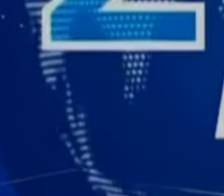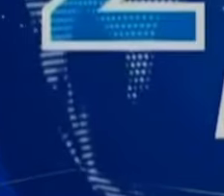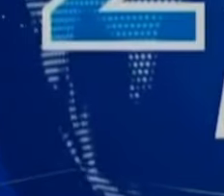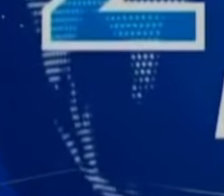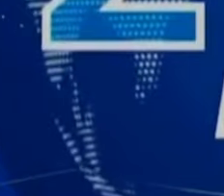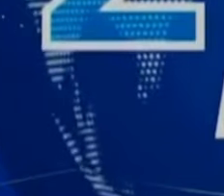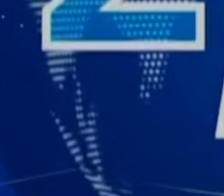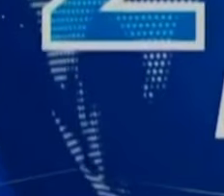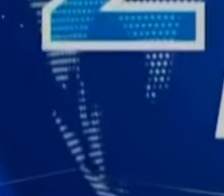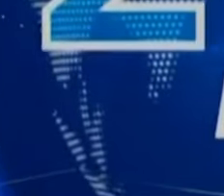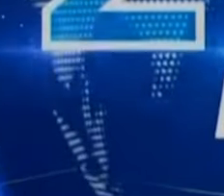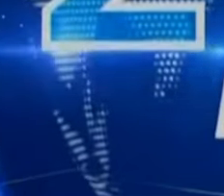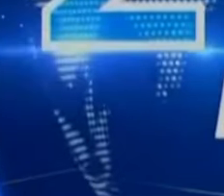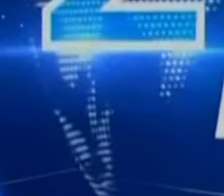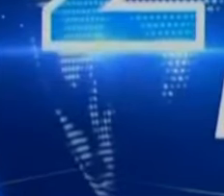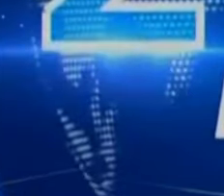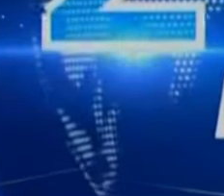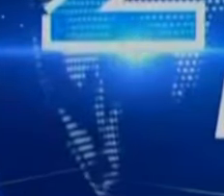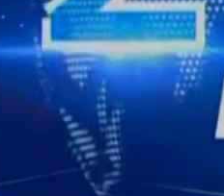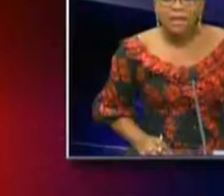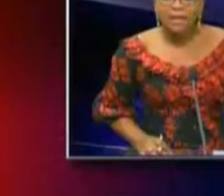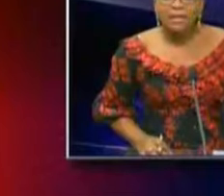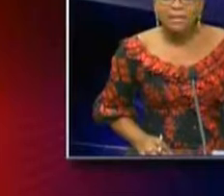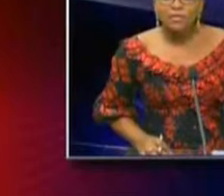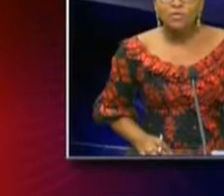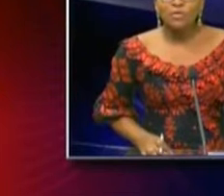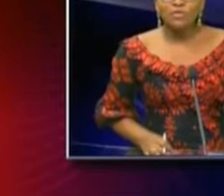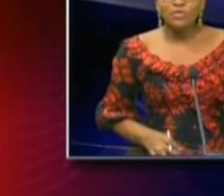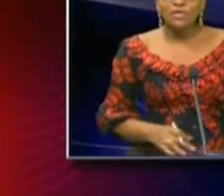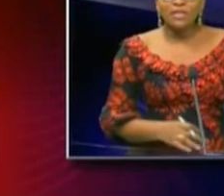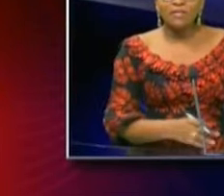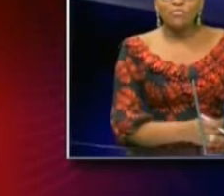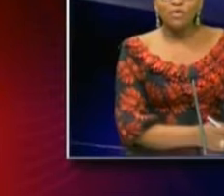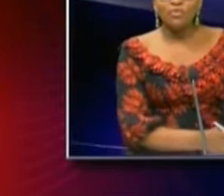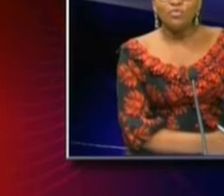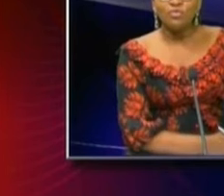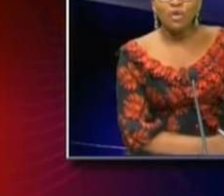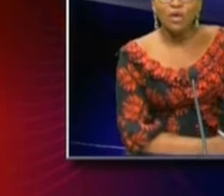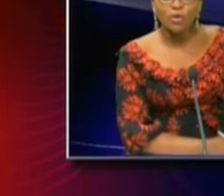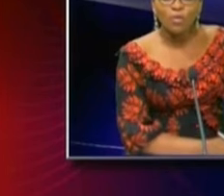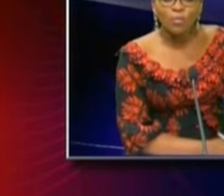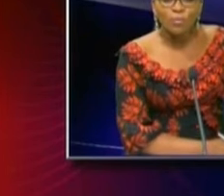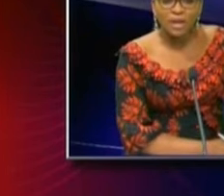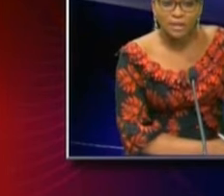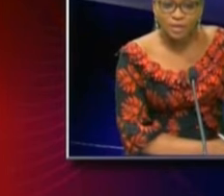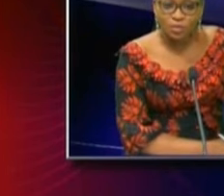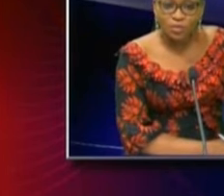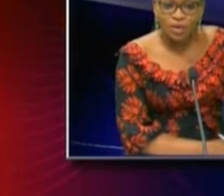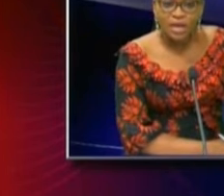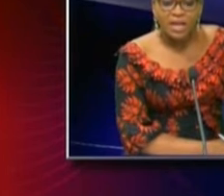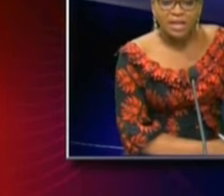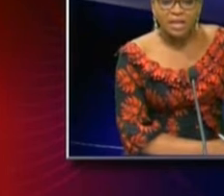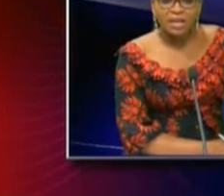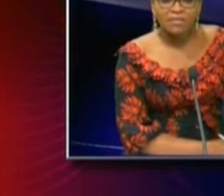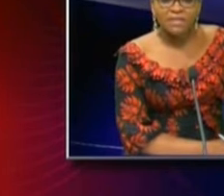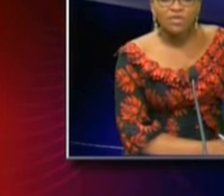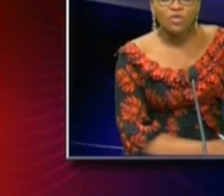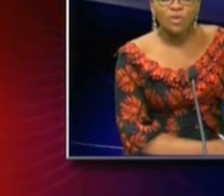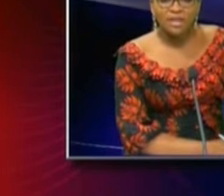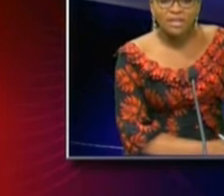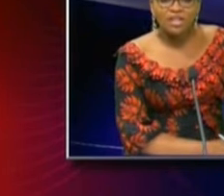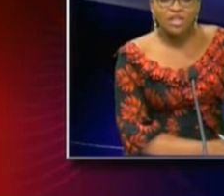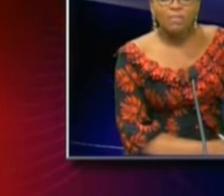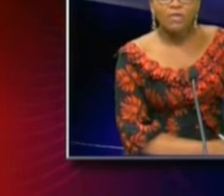Négociations, gouvernement, patronat, syndicats des transporteurs des poids lourds, un compromis a été trouvé. Les